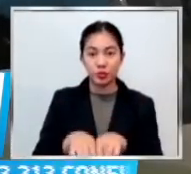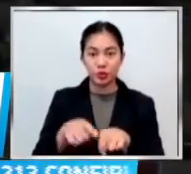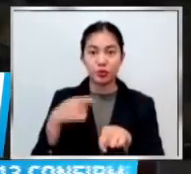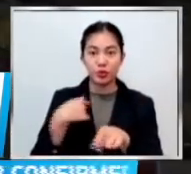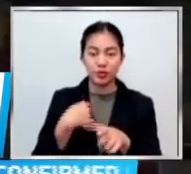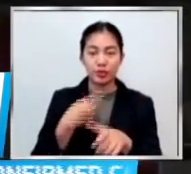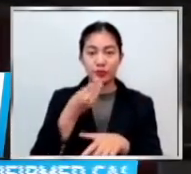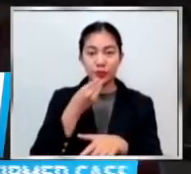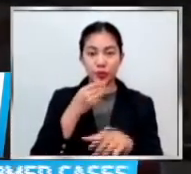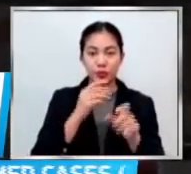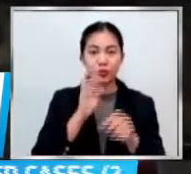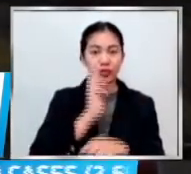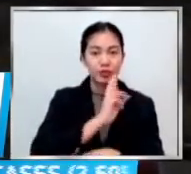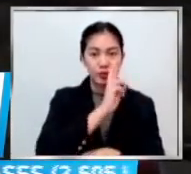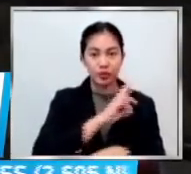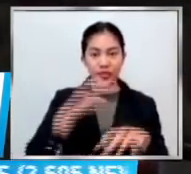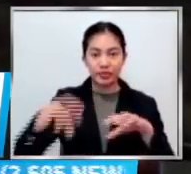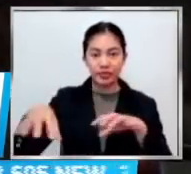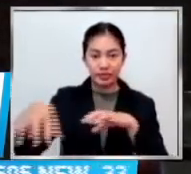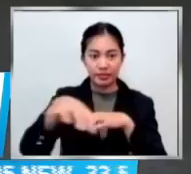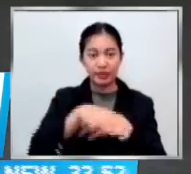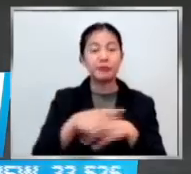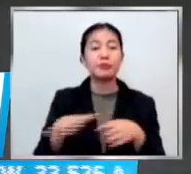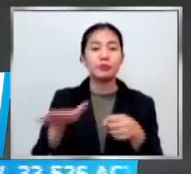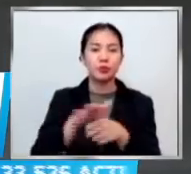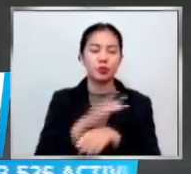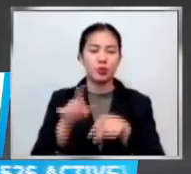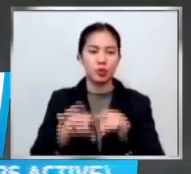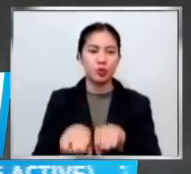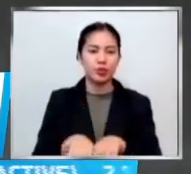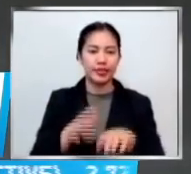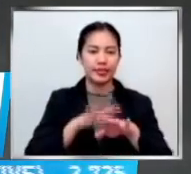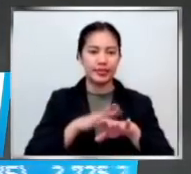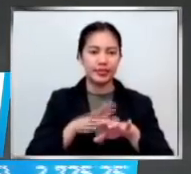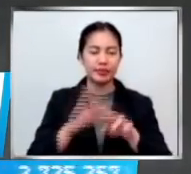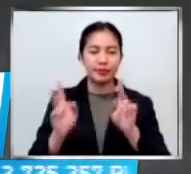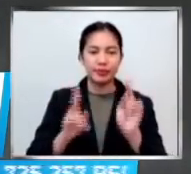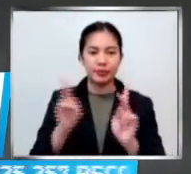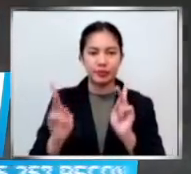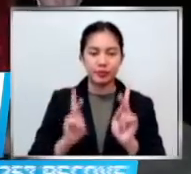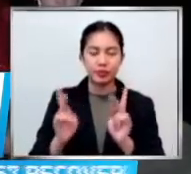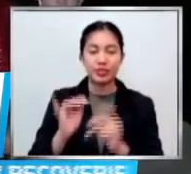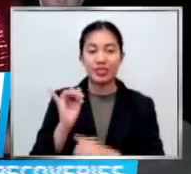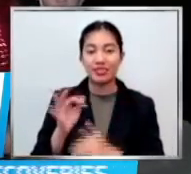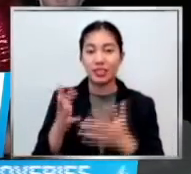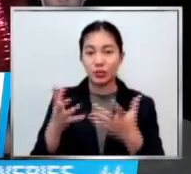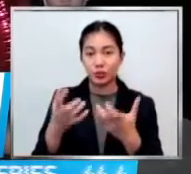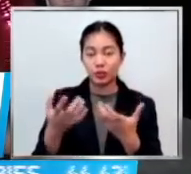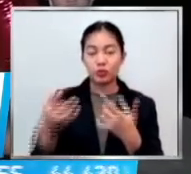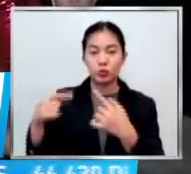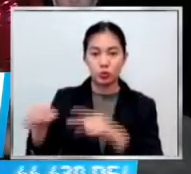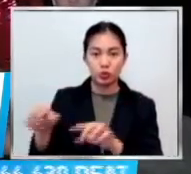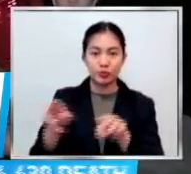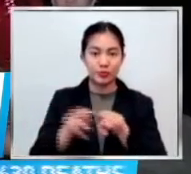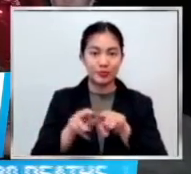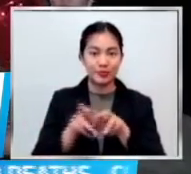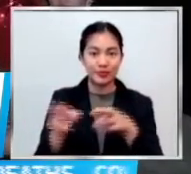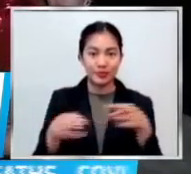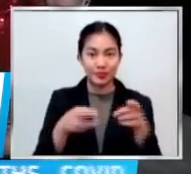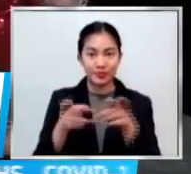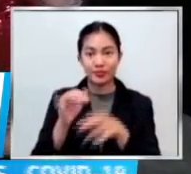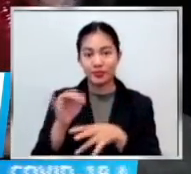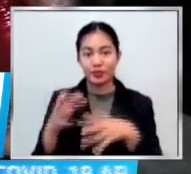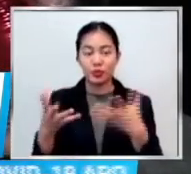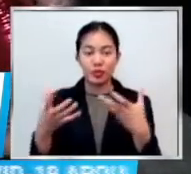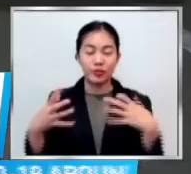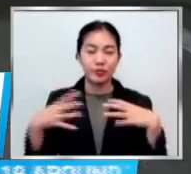din. Pinapaalalahanan naman ang publiko na nais magtungo sa Marikina River Park, na bagaman ang nais lang ay magsaya